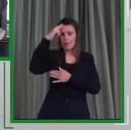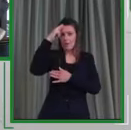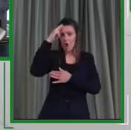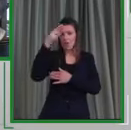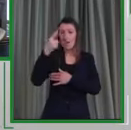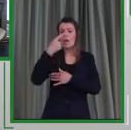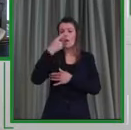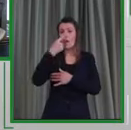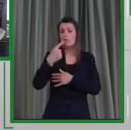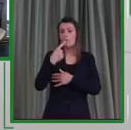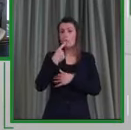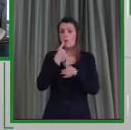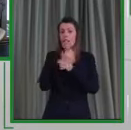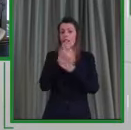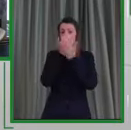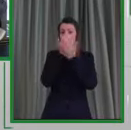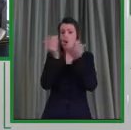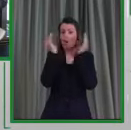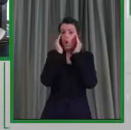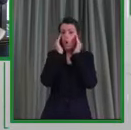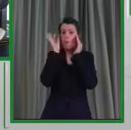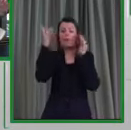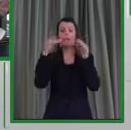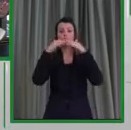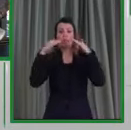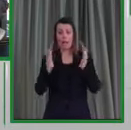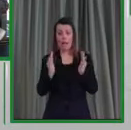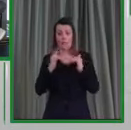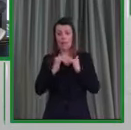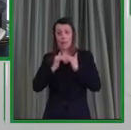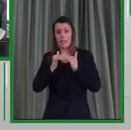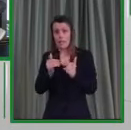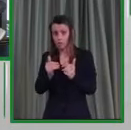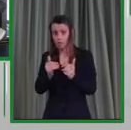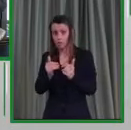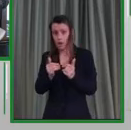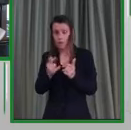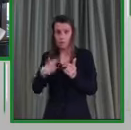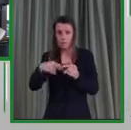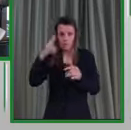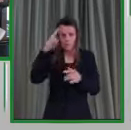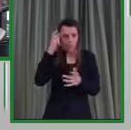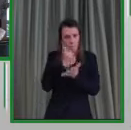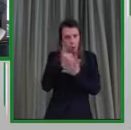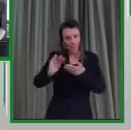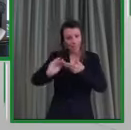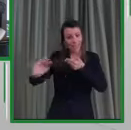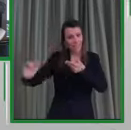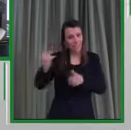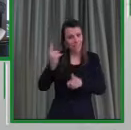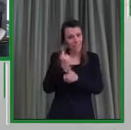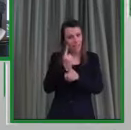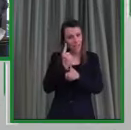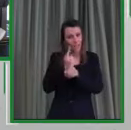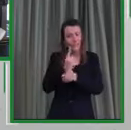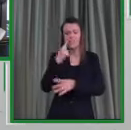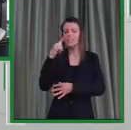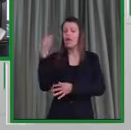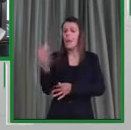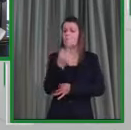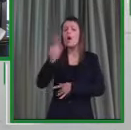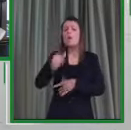quando si esce da casa sempre mantenendo le distanze e sempre lavandosi le